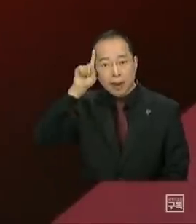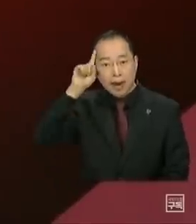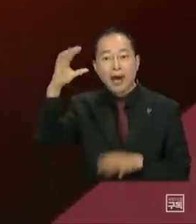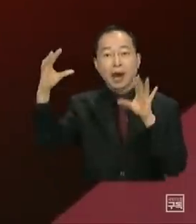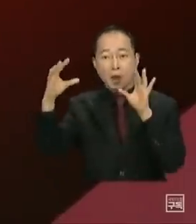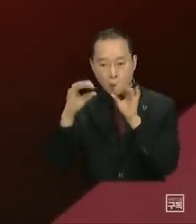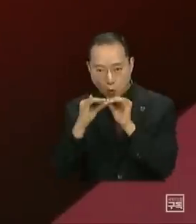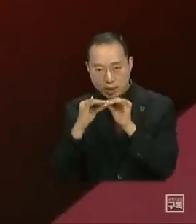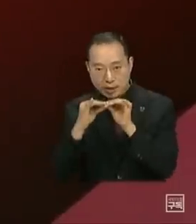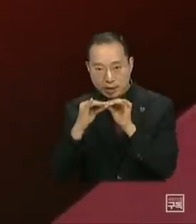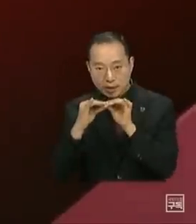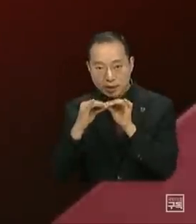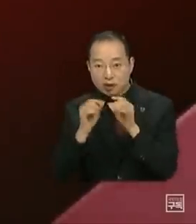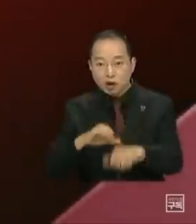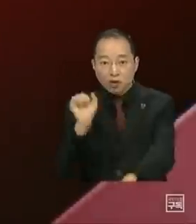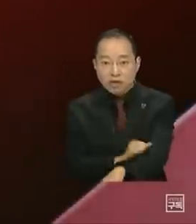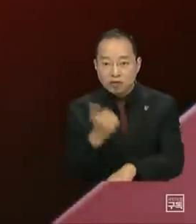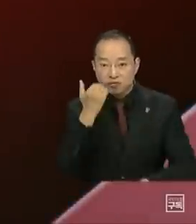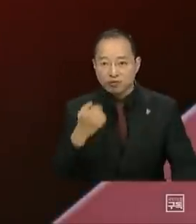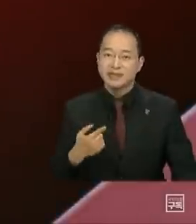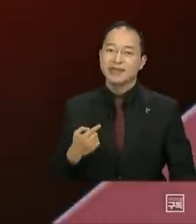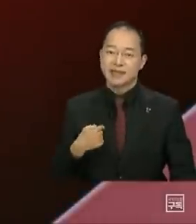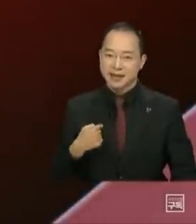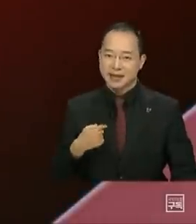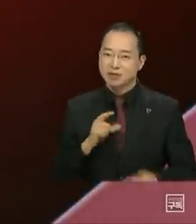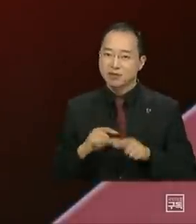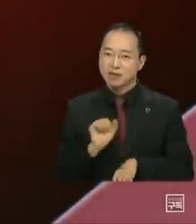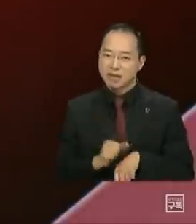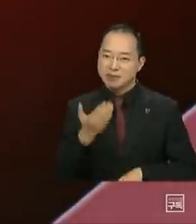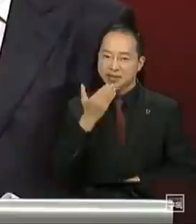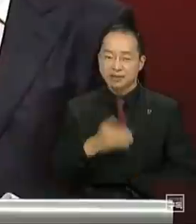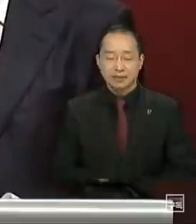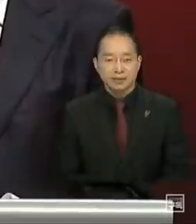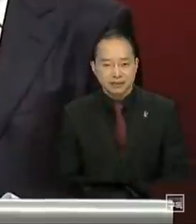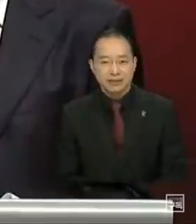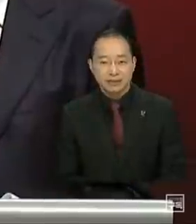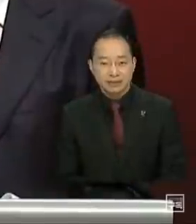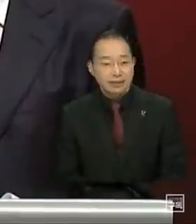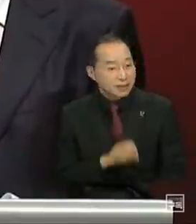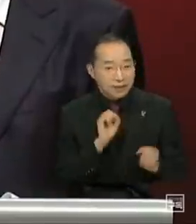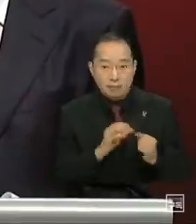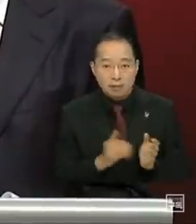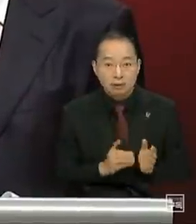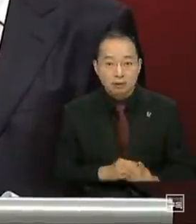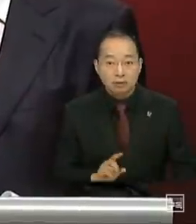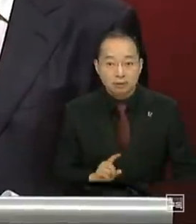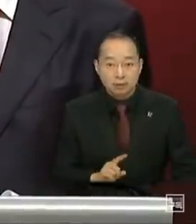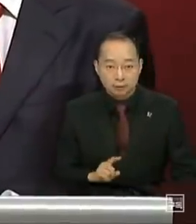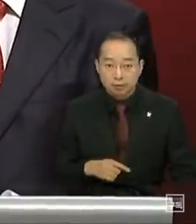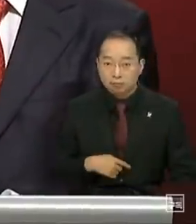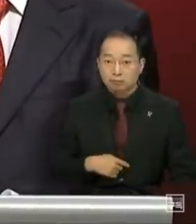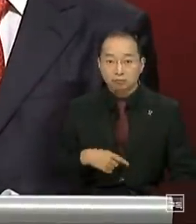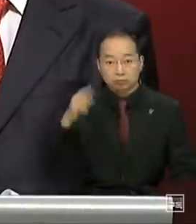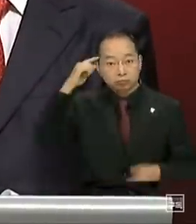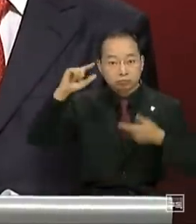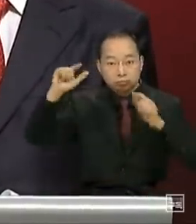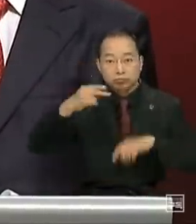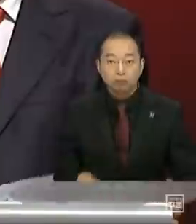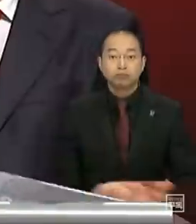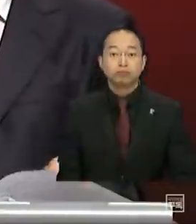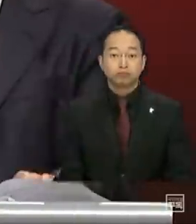제가 더 잘할 것 같습니다. 예. 네. 예. 그래 대답하고 끝납니까? 네. 뭐 이견이 없으니까요.